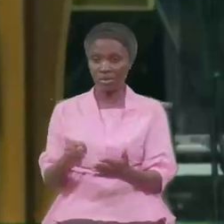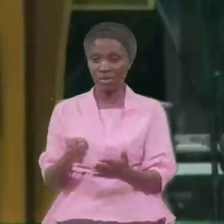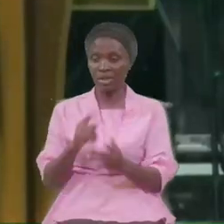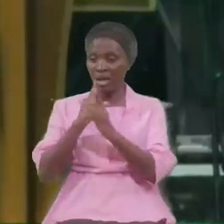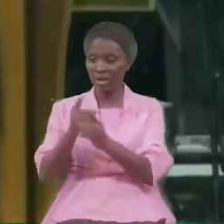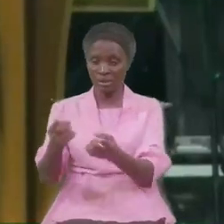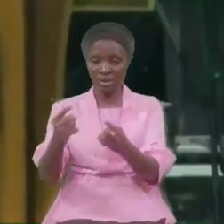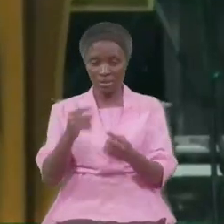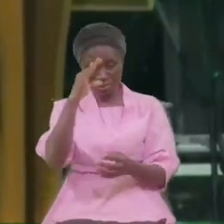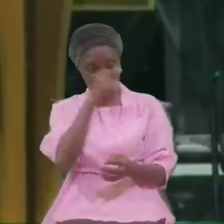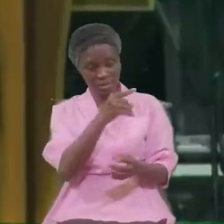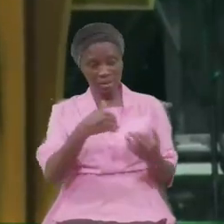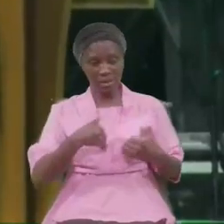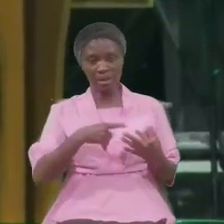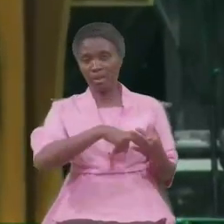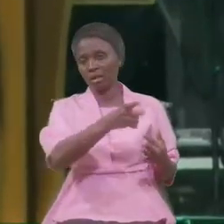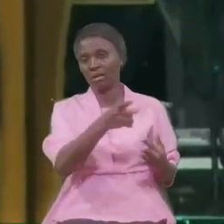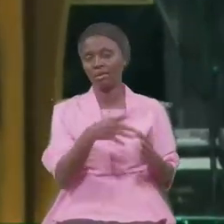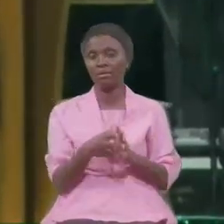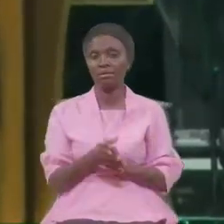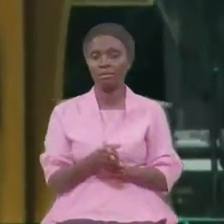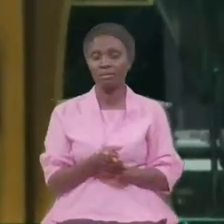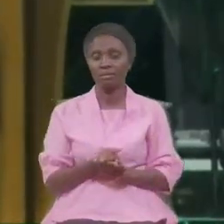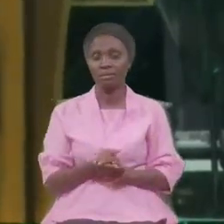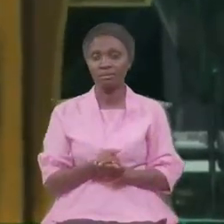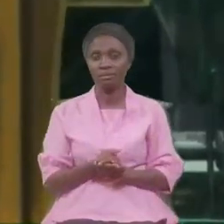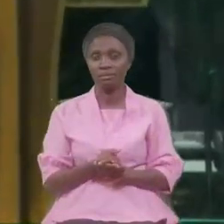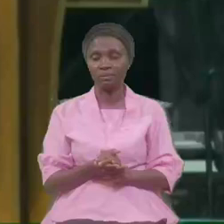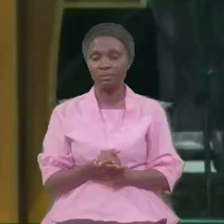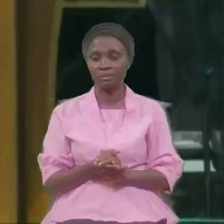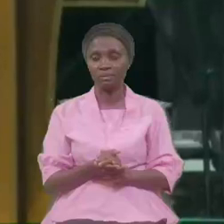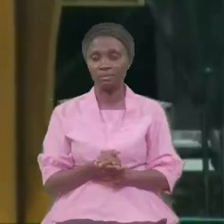Il cherche, avant qu'il ne trouve, il disparaît.